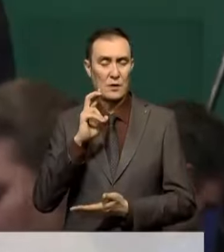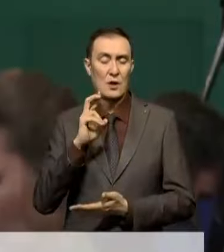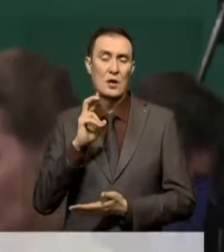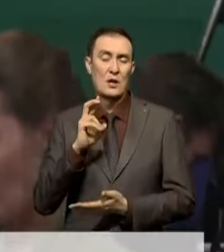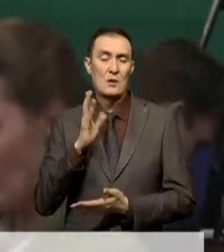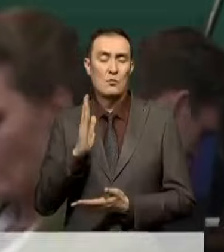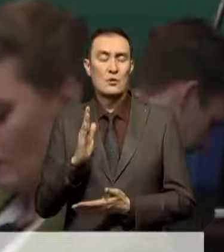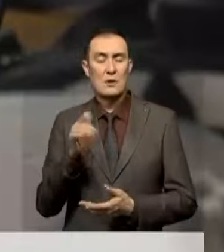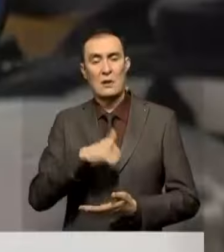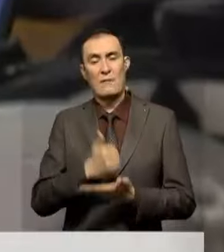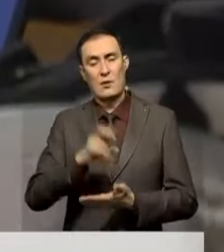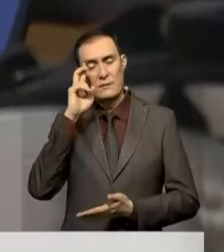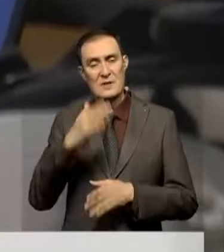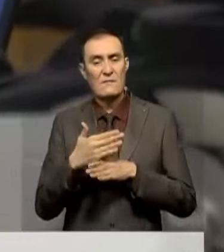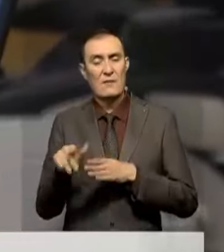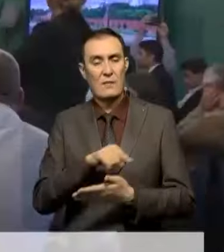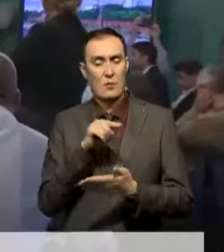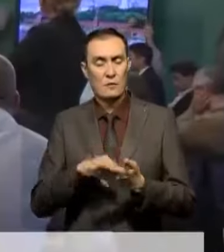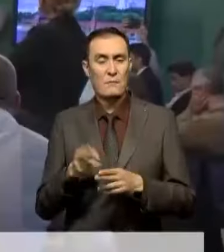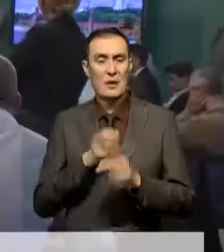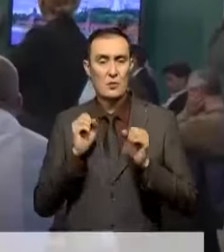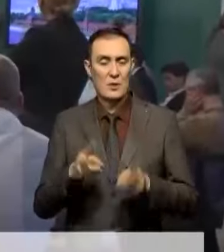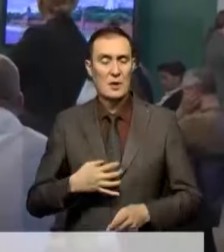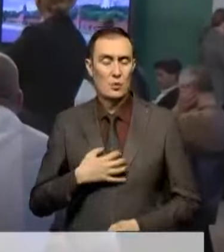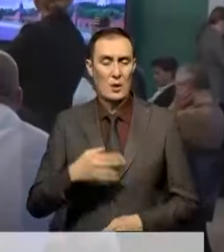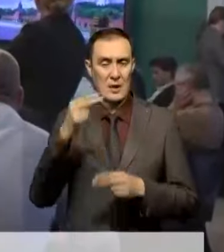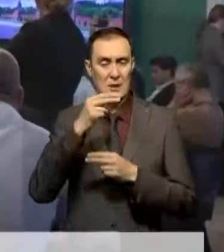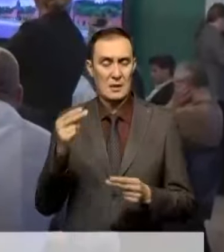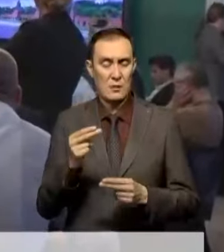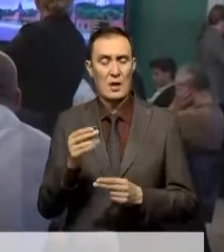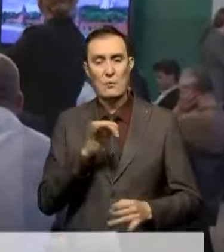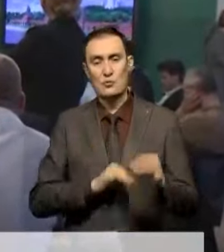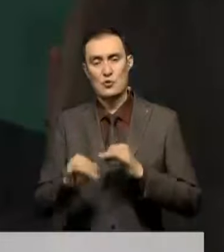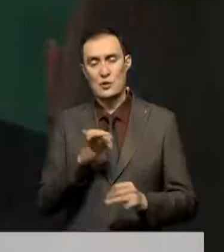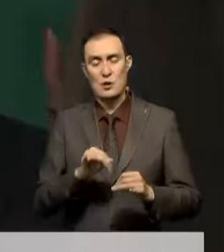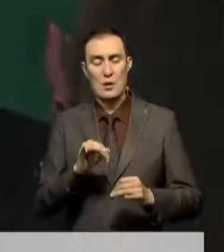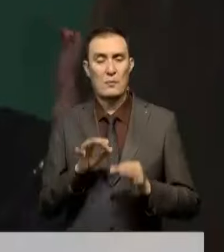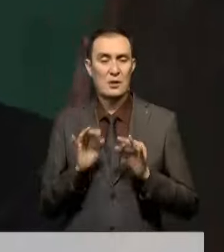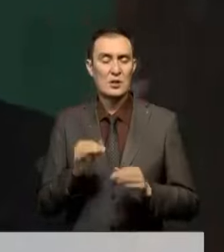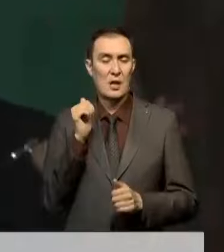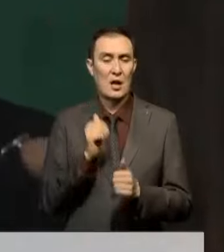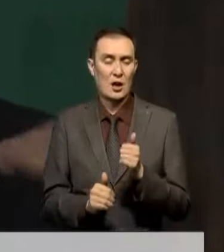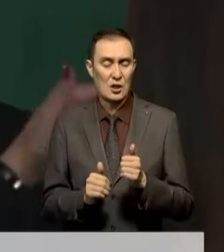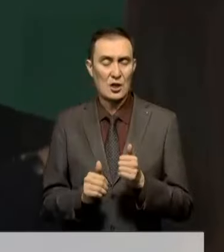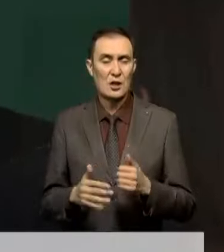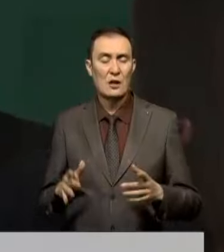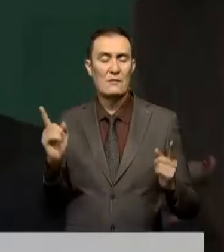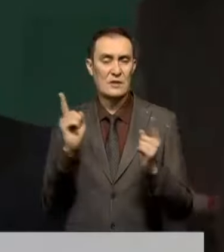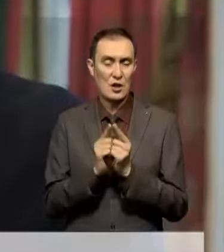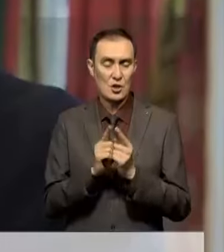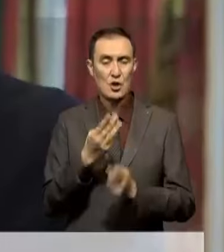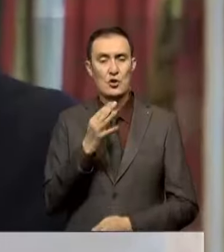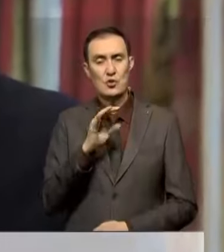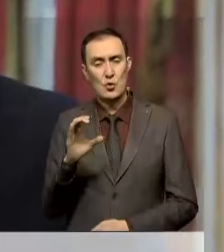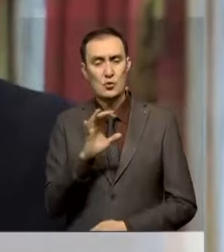что затронет глава государства сферу безопасности региона. Тема актуальна, ее обсуждение происходит практически на каждой интеграционной площадке.